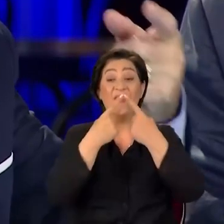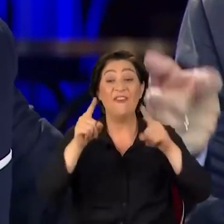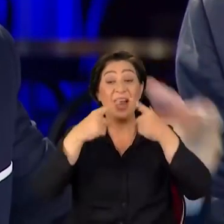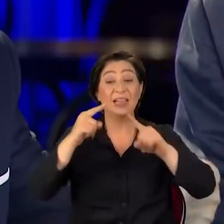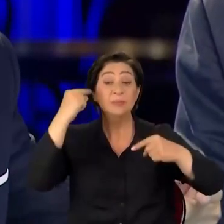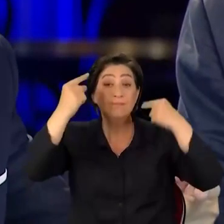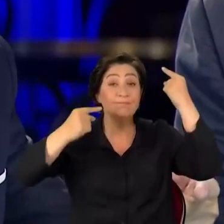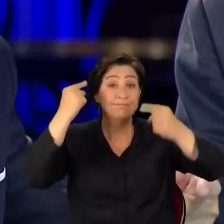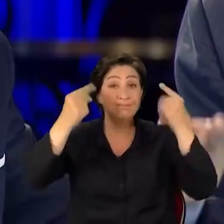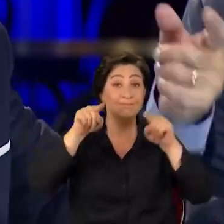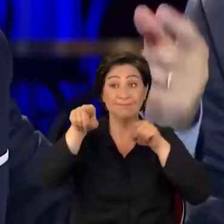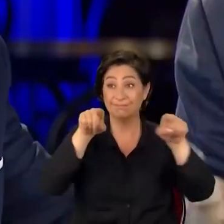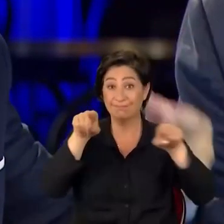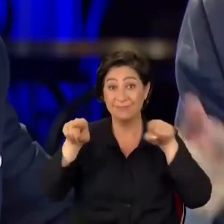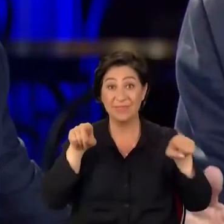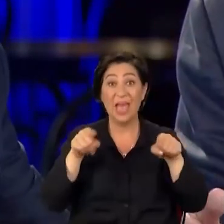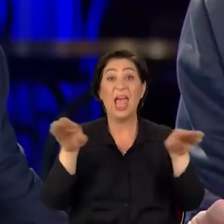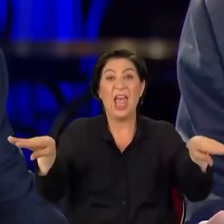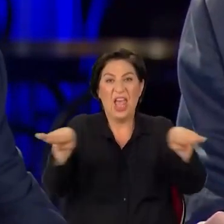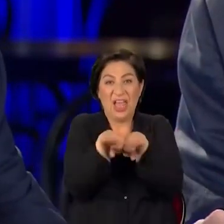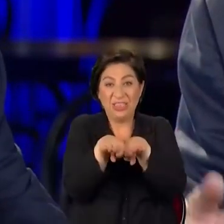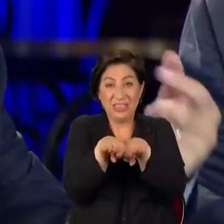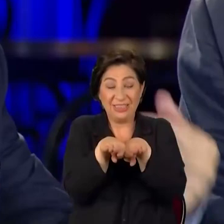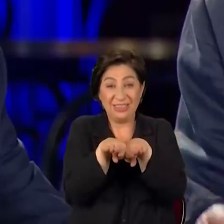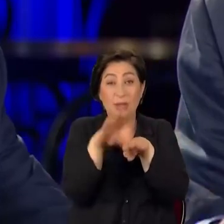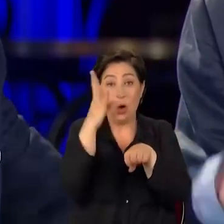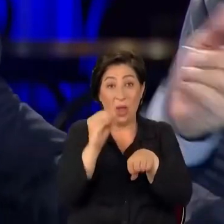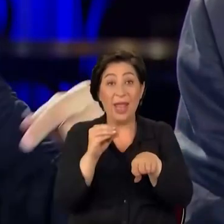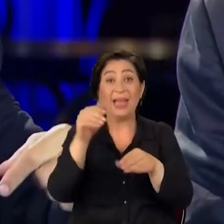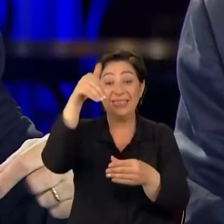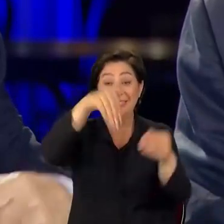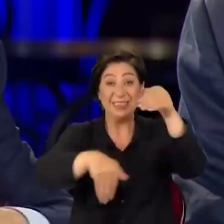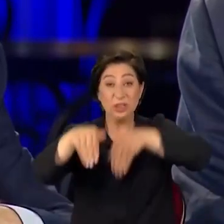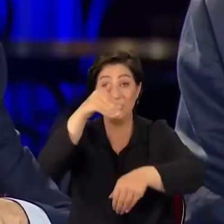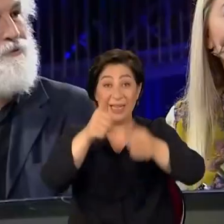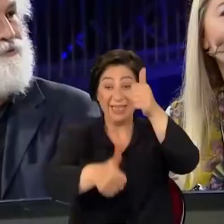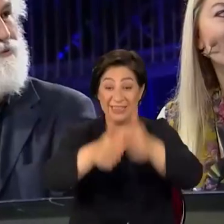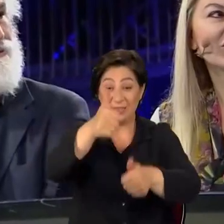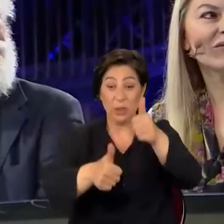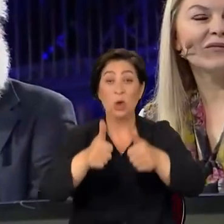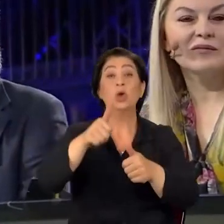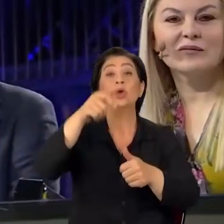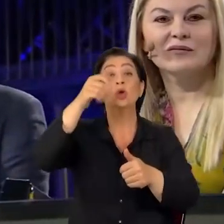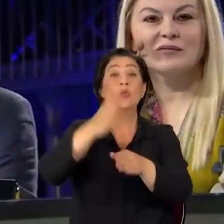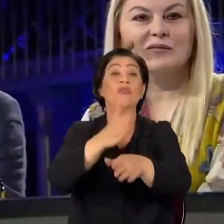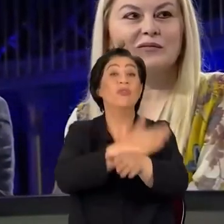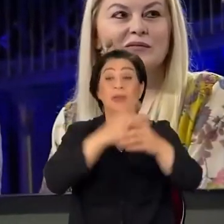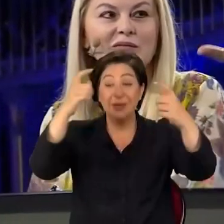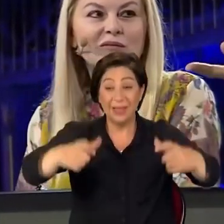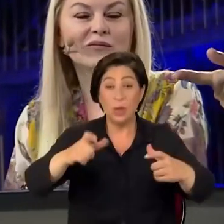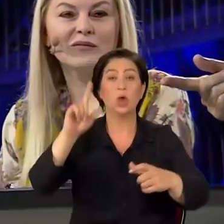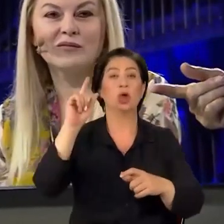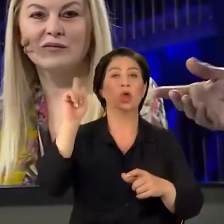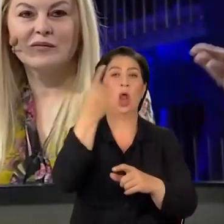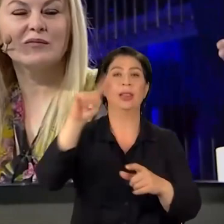çıkar gruplarının eşit koşullarda, seçimlerde yarışarak ülkeyi yönetme yetkisini almasıdır. Farklı